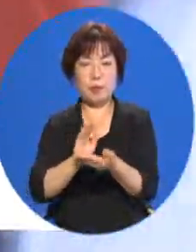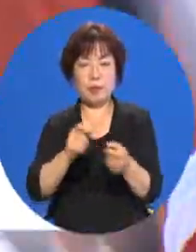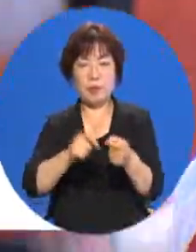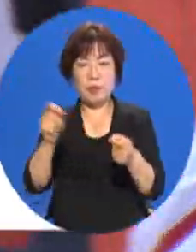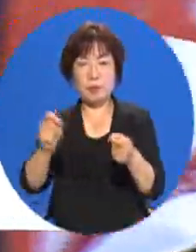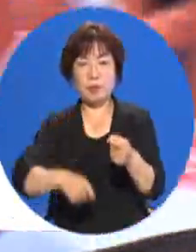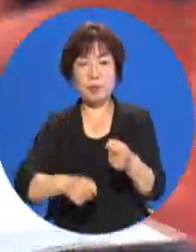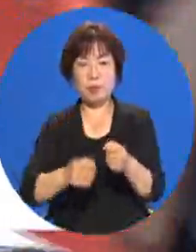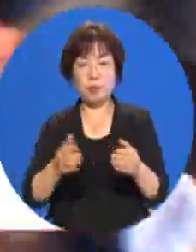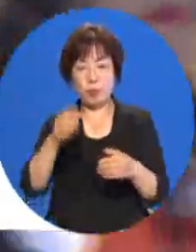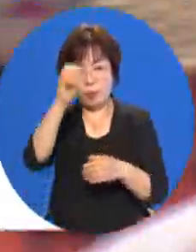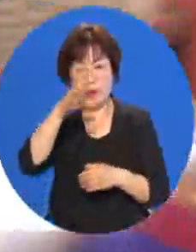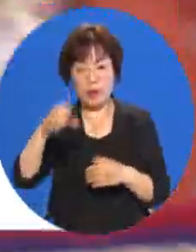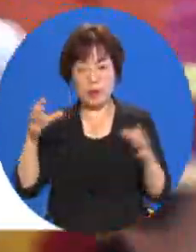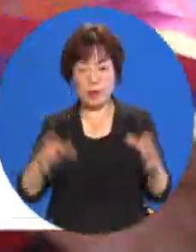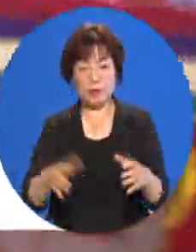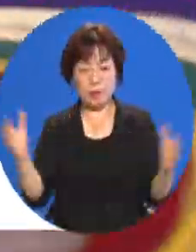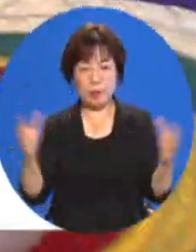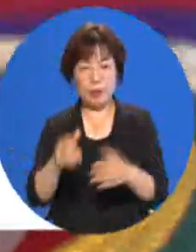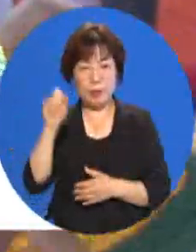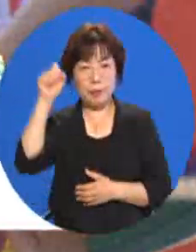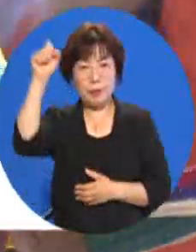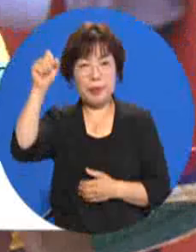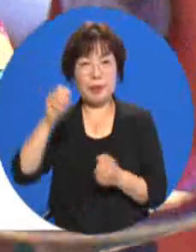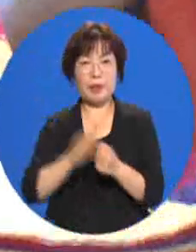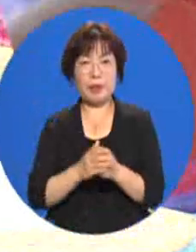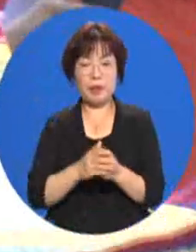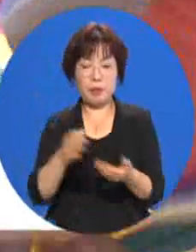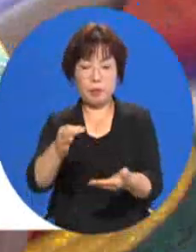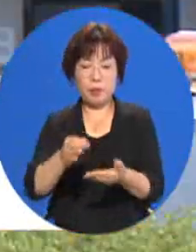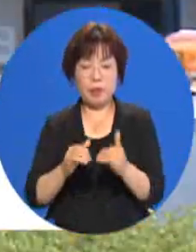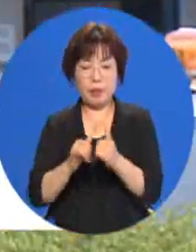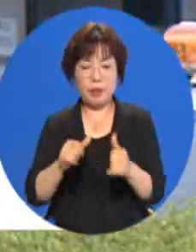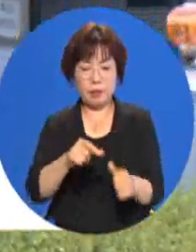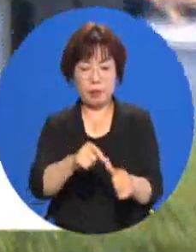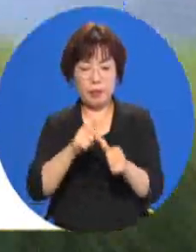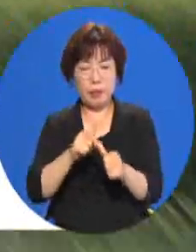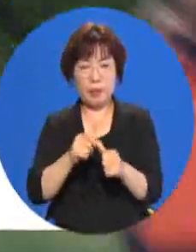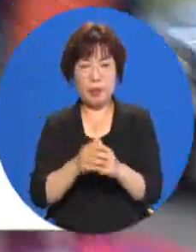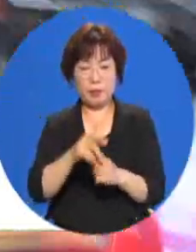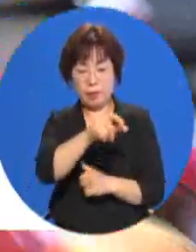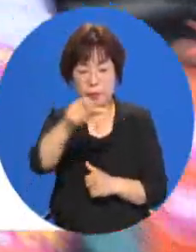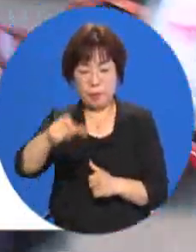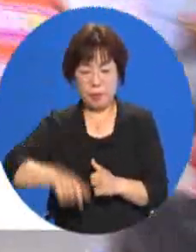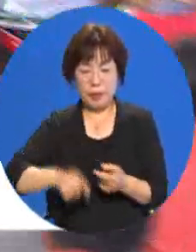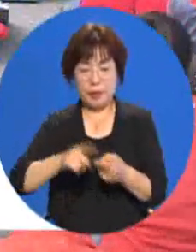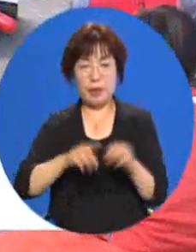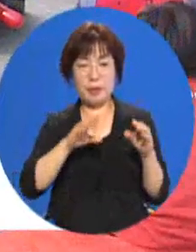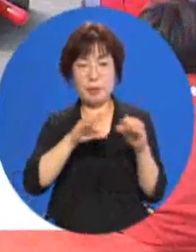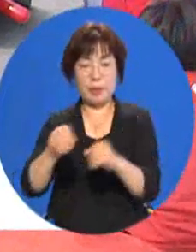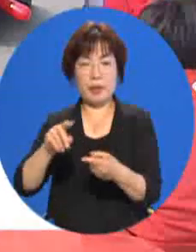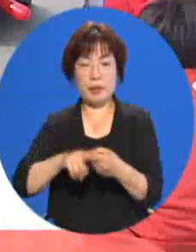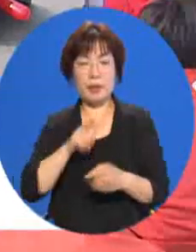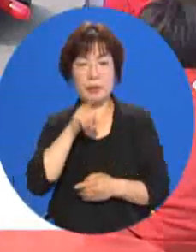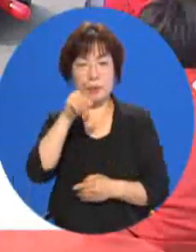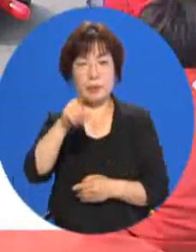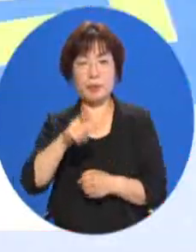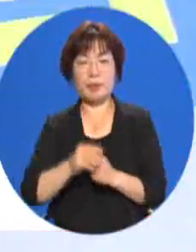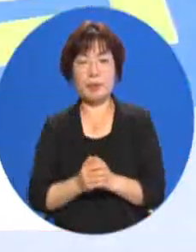오늘 광양 톨게이트 앞에서 집회를 열고 요금 수납원들을 직접 고용하고 자회사 추진을 중단할 것을